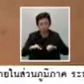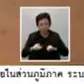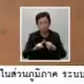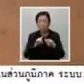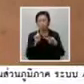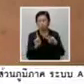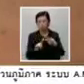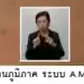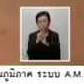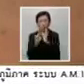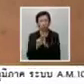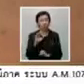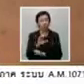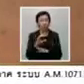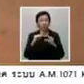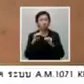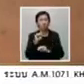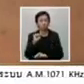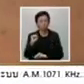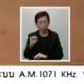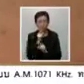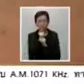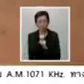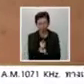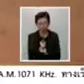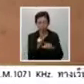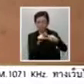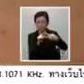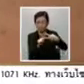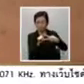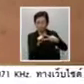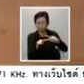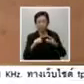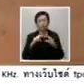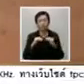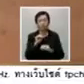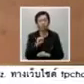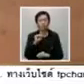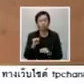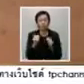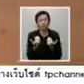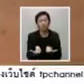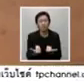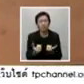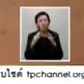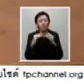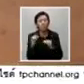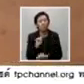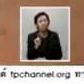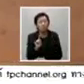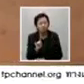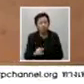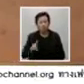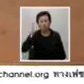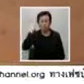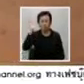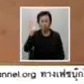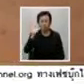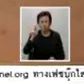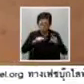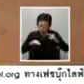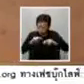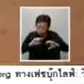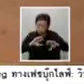ภาผู้แทนราษฎรด้วยการประชุมสภาผู้แทนราษฎรในขณะนี้คือการประชุมเพื่ออภิปรายไม่ไว้วางใ